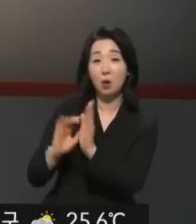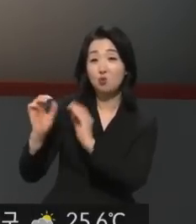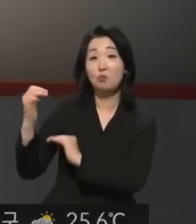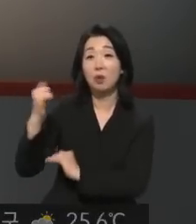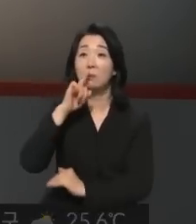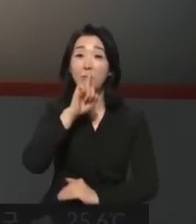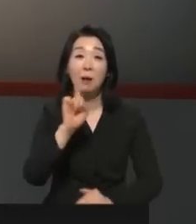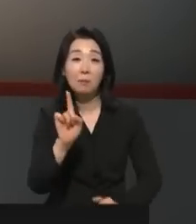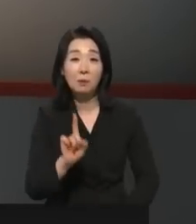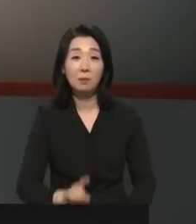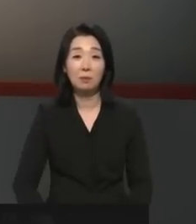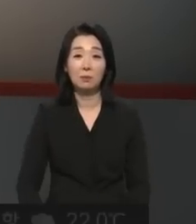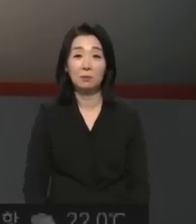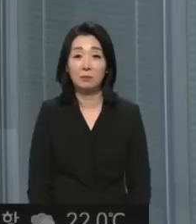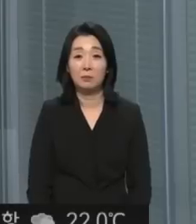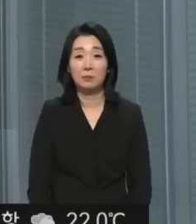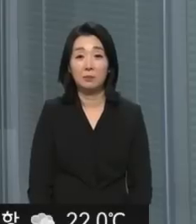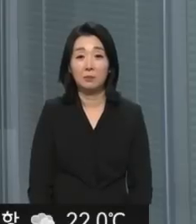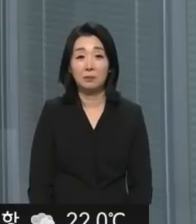이렇게까지 이야기했습니다.